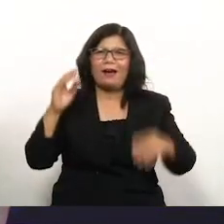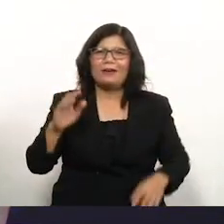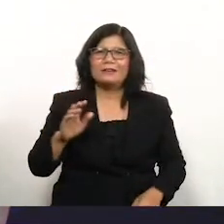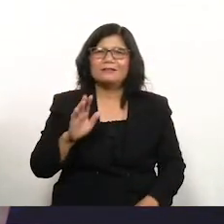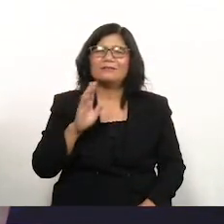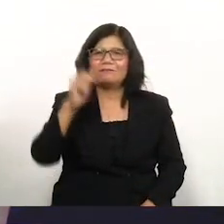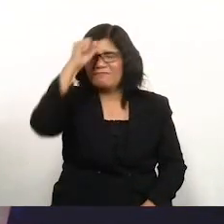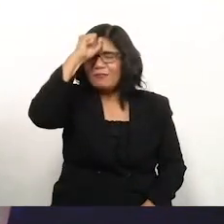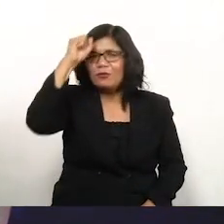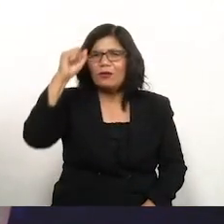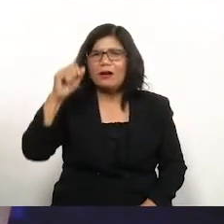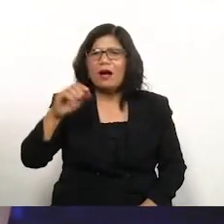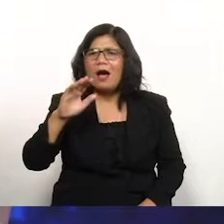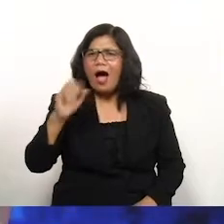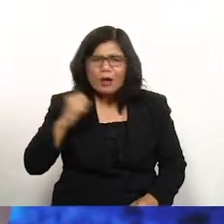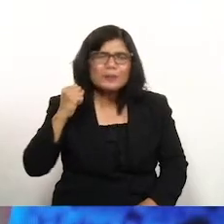jiwa